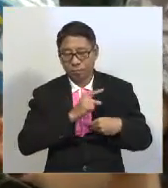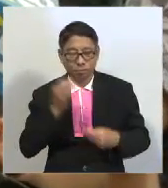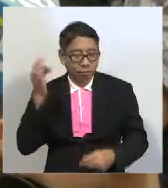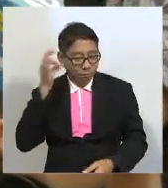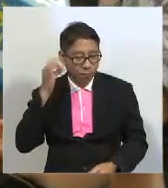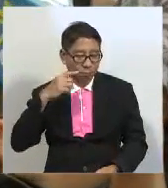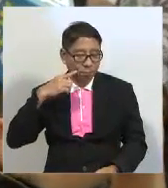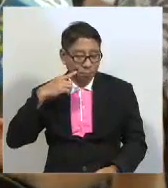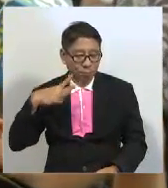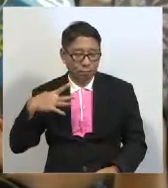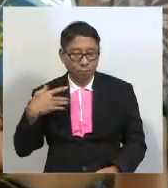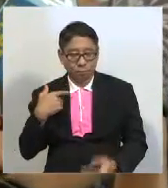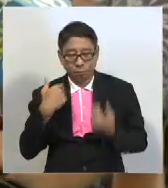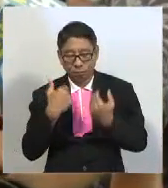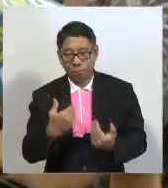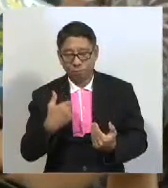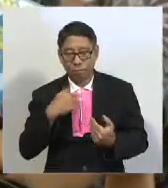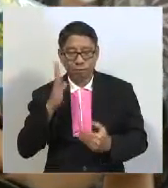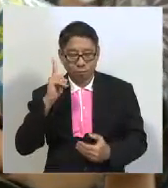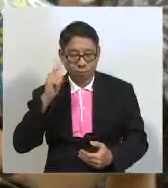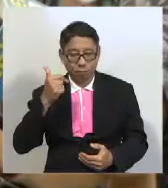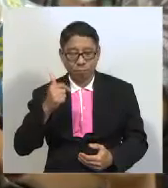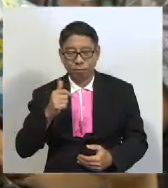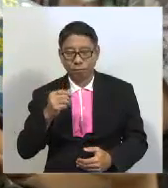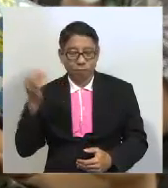ครแม่พ่อแม่ก็ไม่เชื่อเ